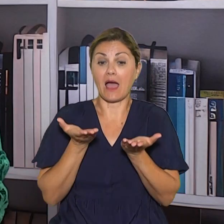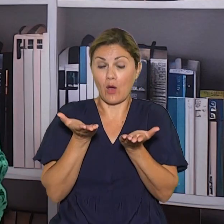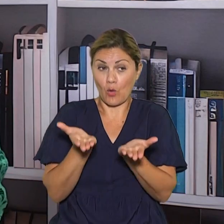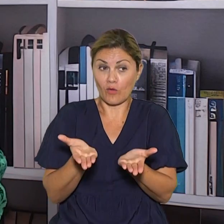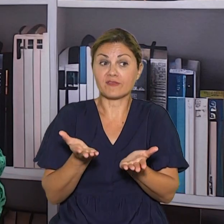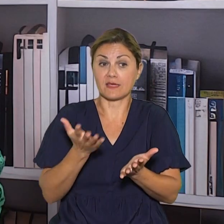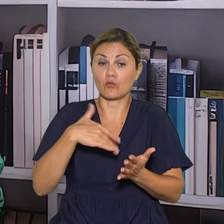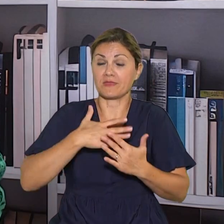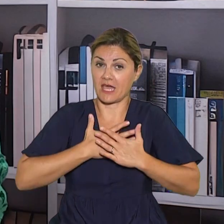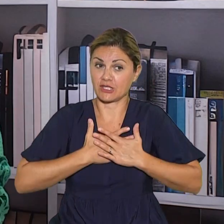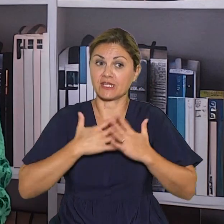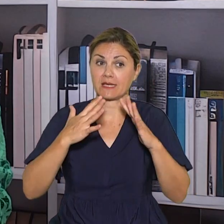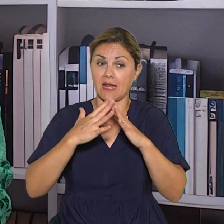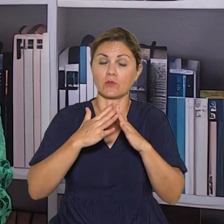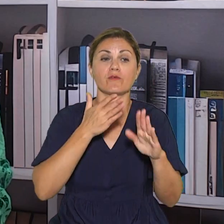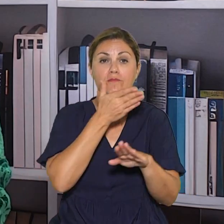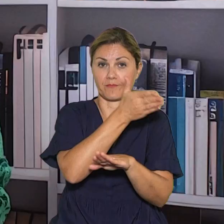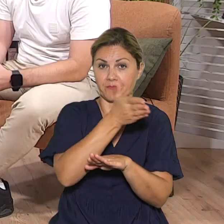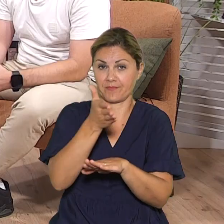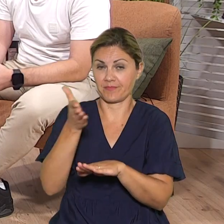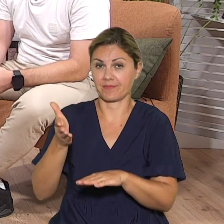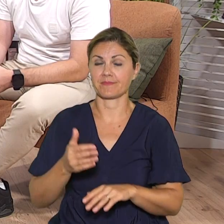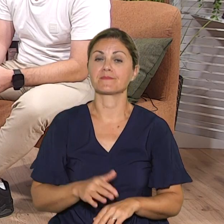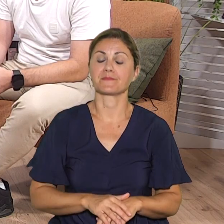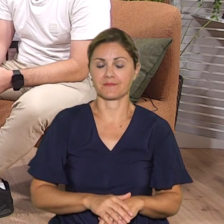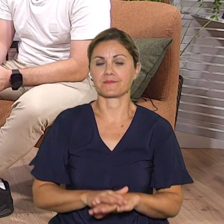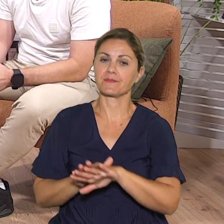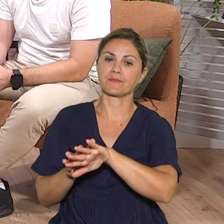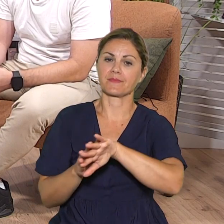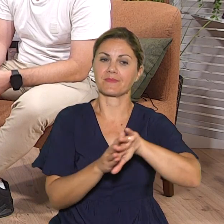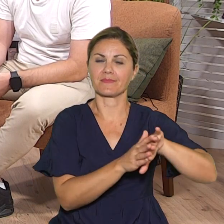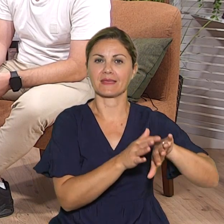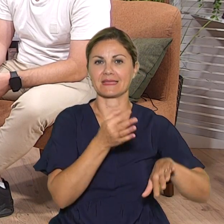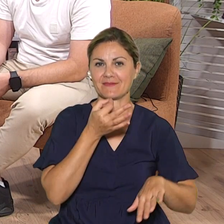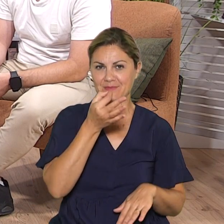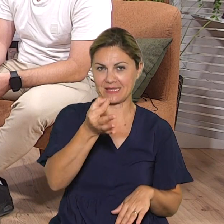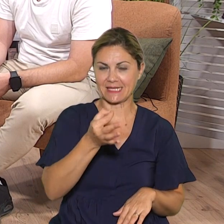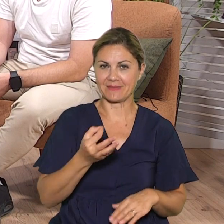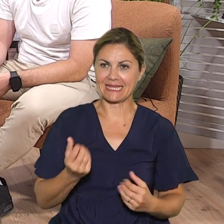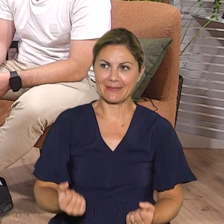gradovima. I, recite mi, je li teže napisati pjesme ili imati javni nastup?